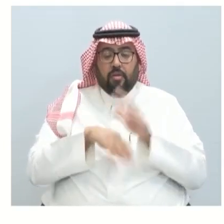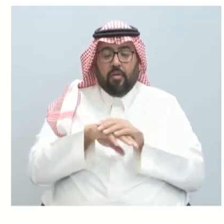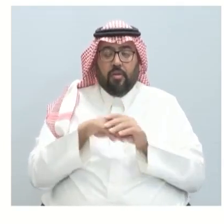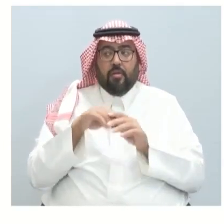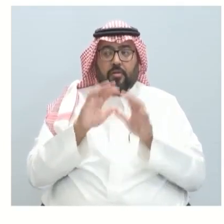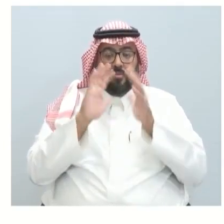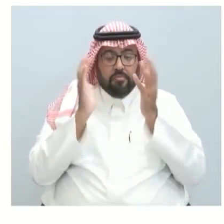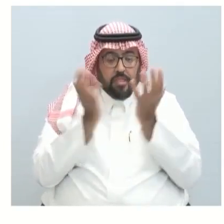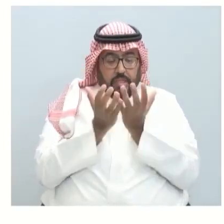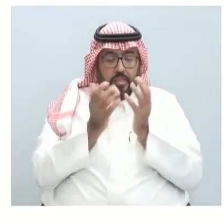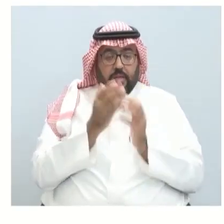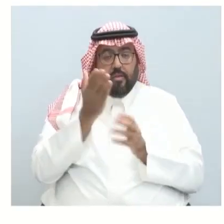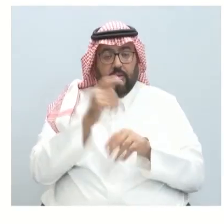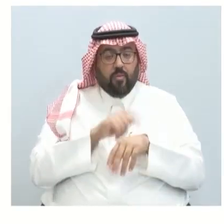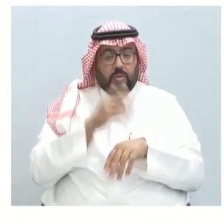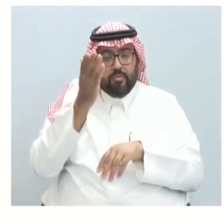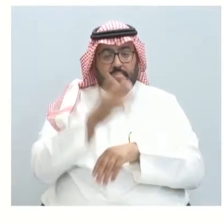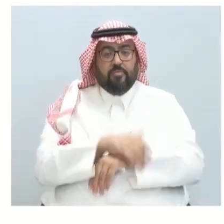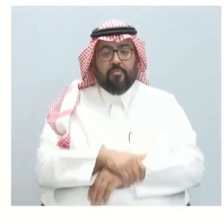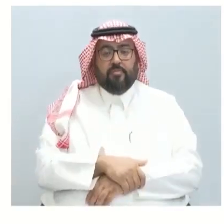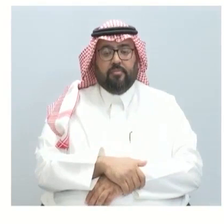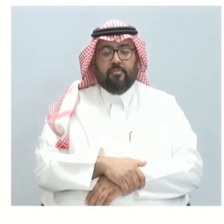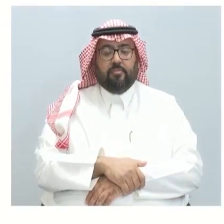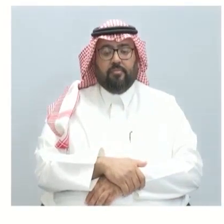مجسم الكره تفضل يا مبدعين